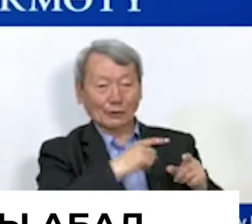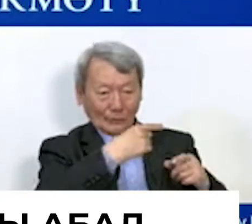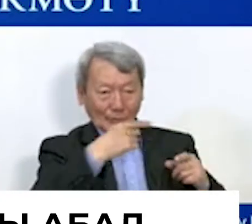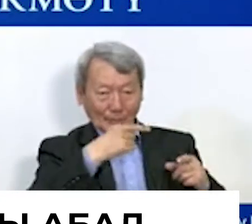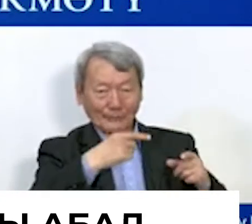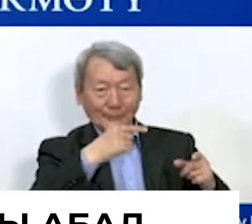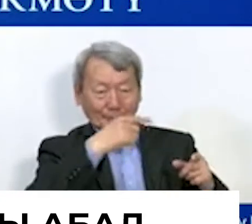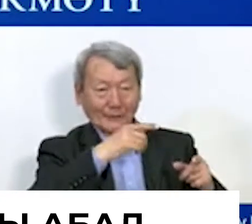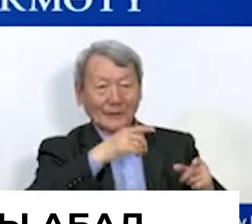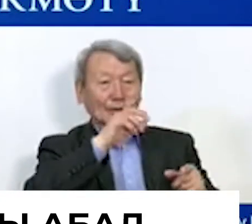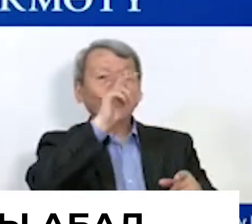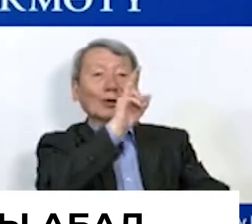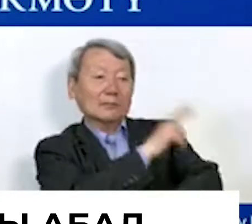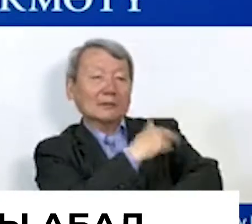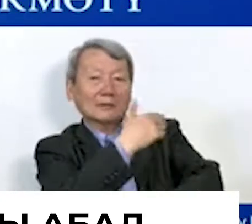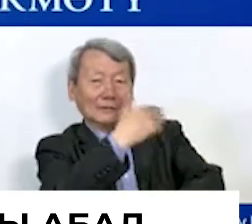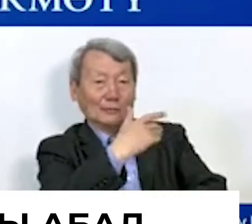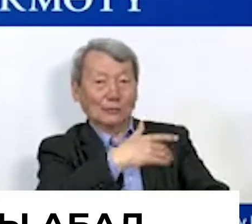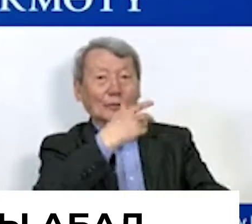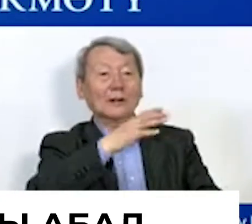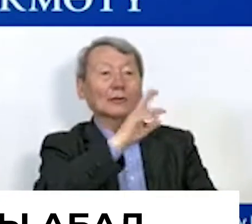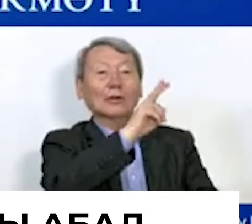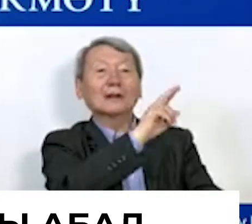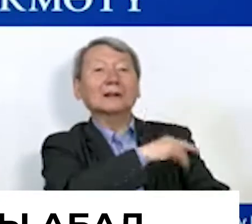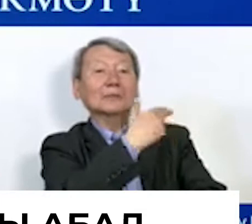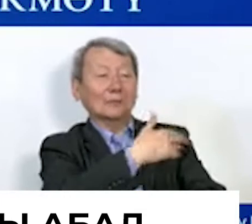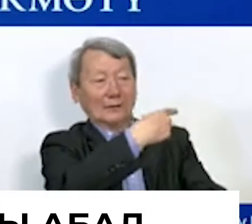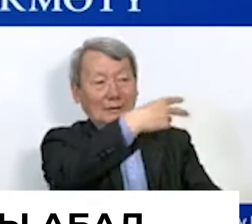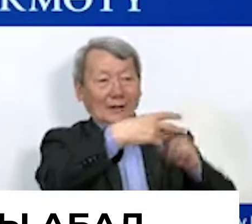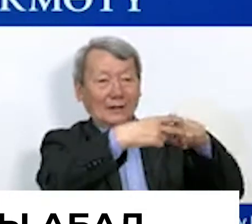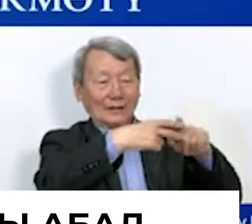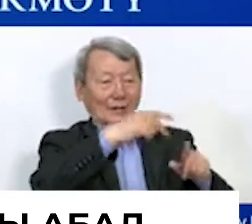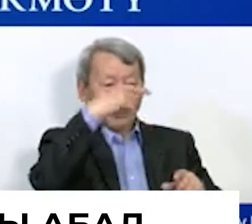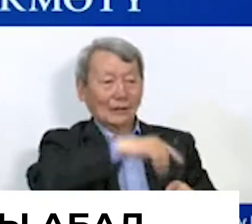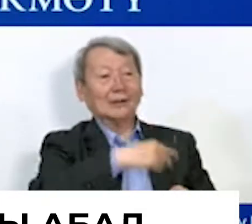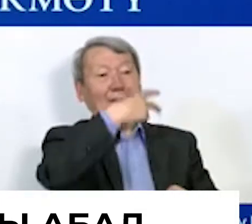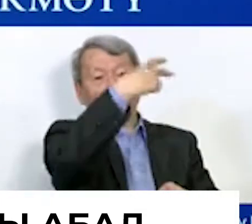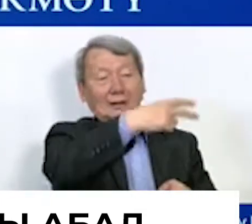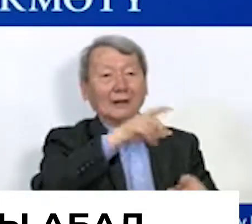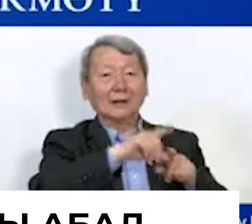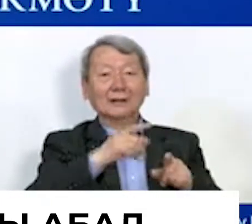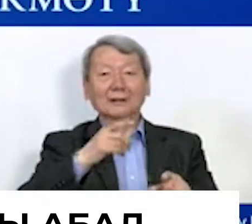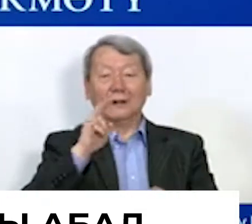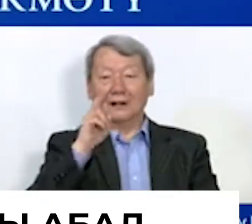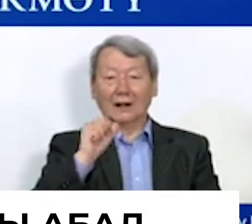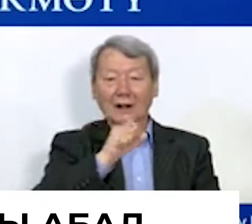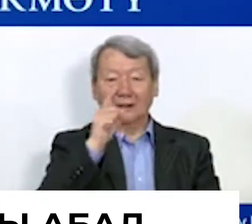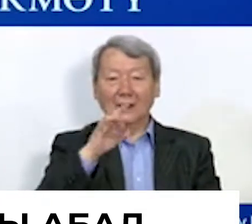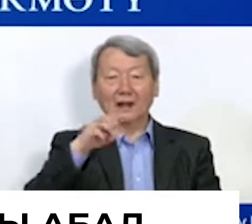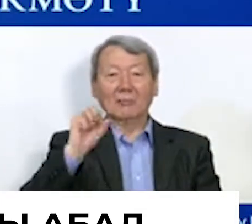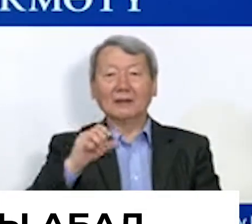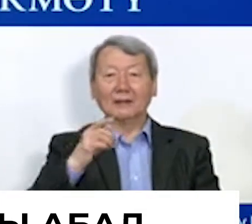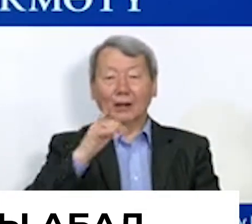дегендерге өзүнчө которуп чыгып, өзүнчө кармап атабыз. Бүгүнкү күнү персоналдын баары ошол жерге казарменный